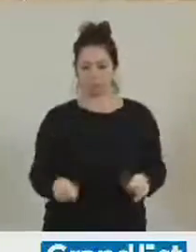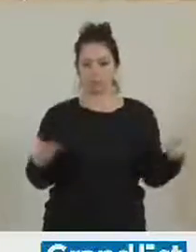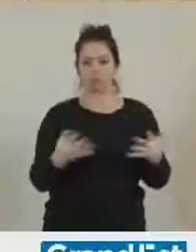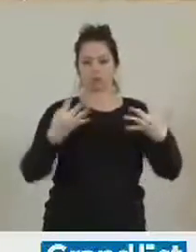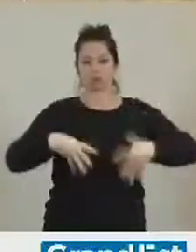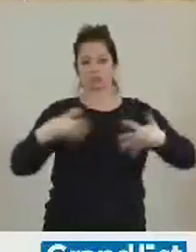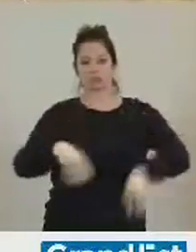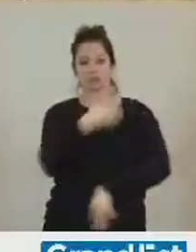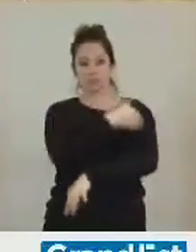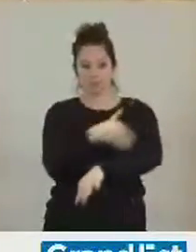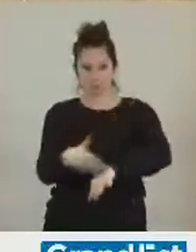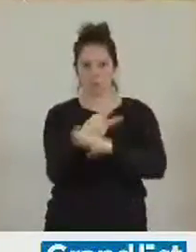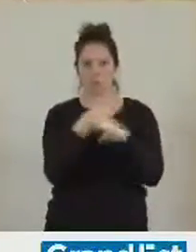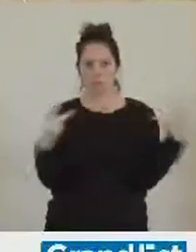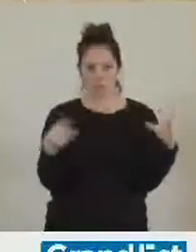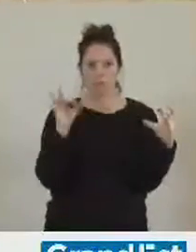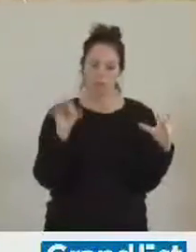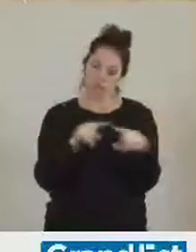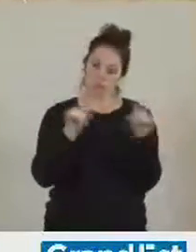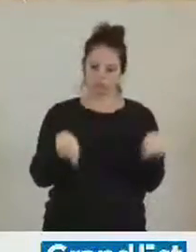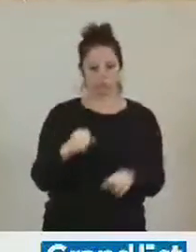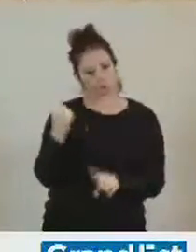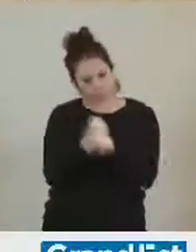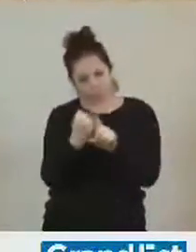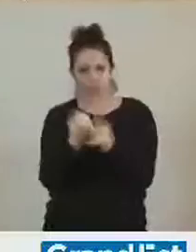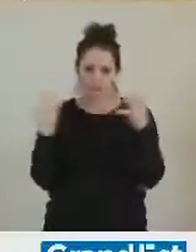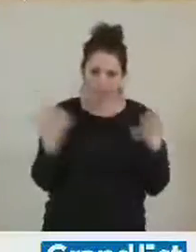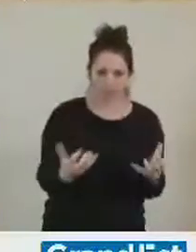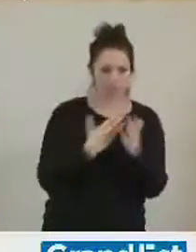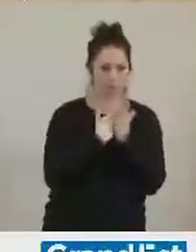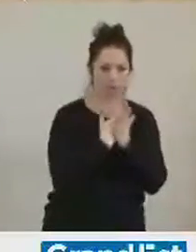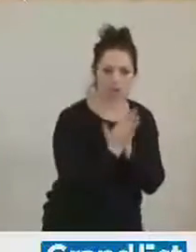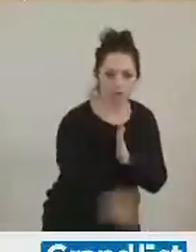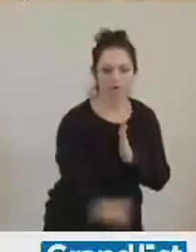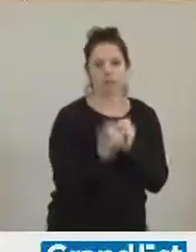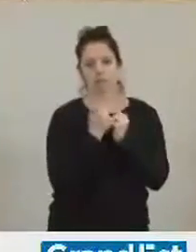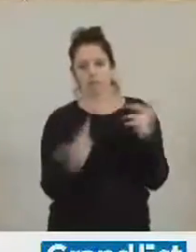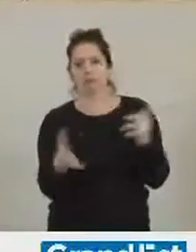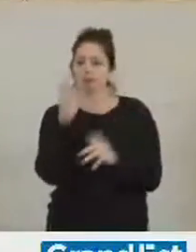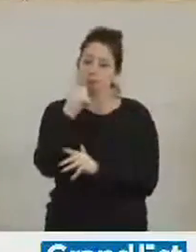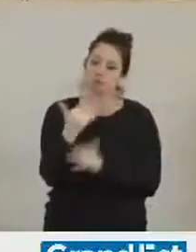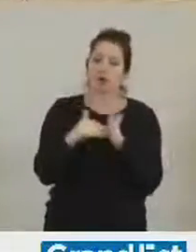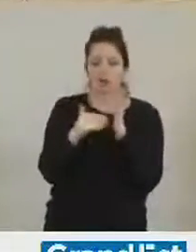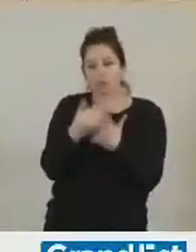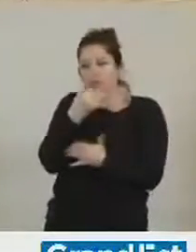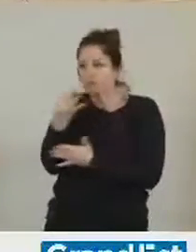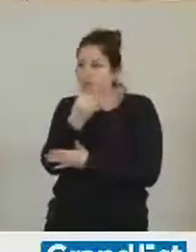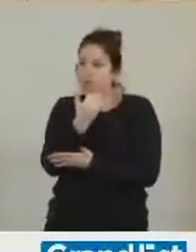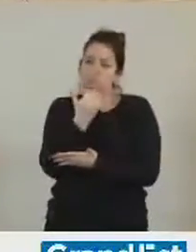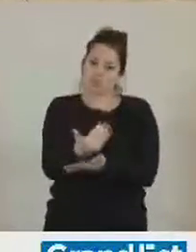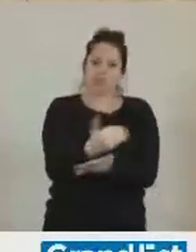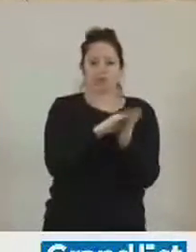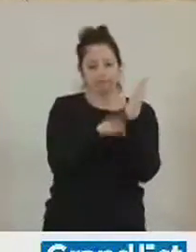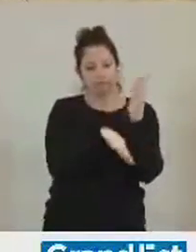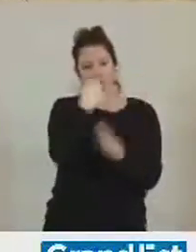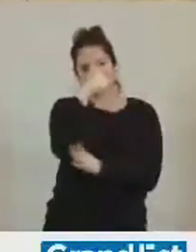millions d'euros, un budget volontariste, mais aussi un budget transversal. Et je voulais une nouvelle fois remercier l'ensemble de mes collègues vice-présidents et